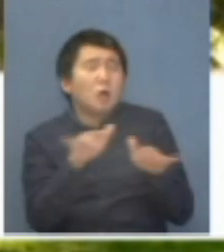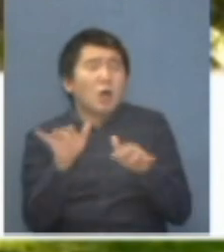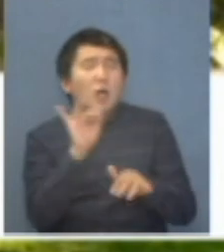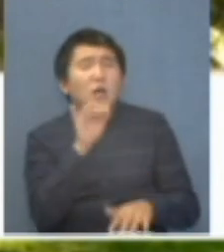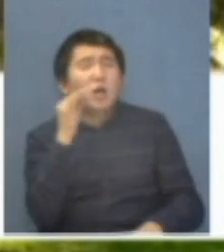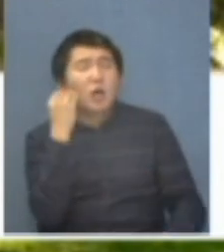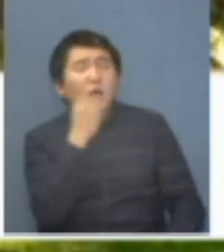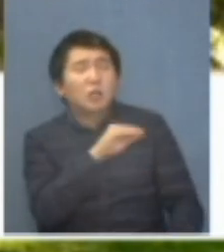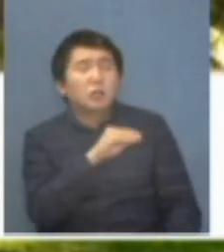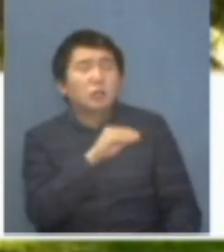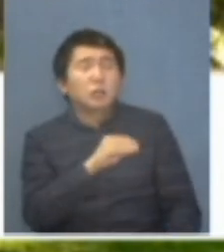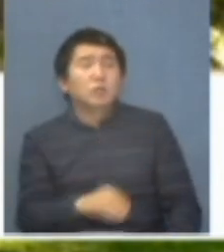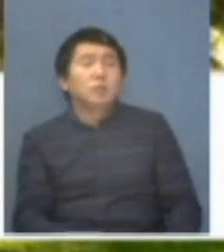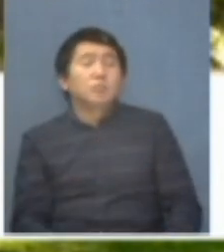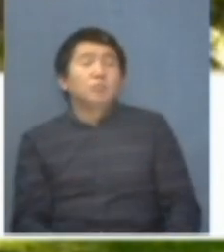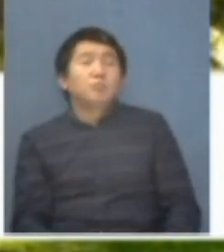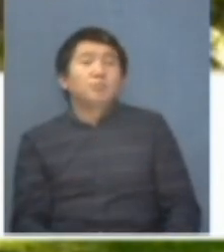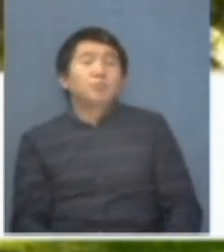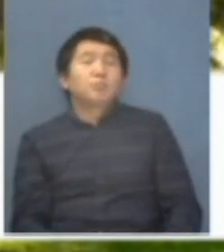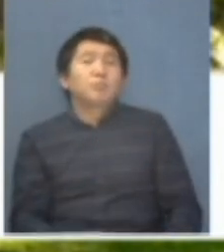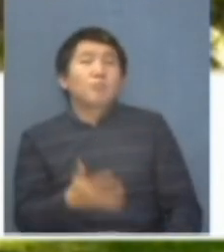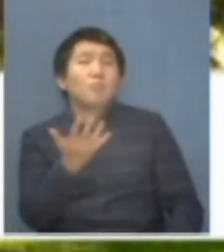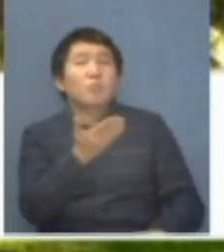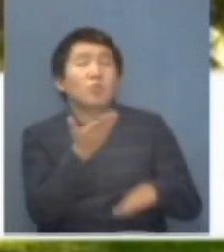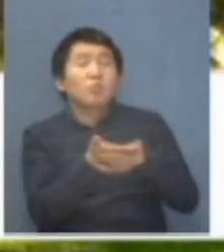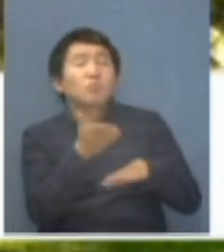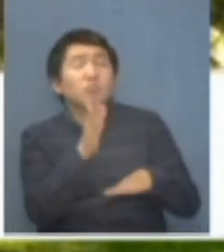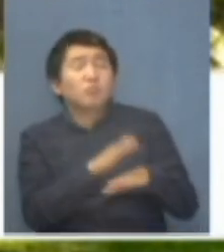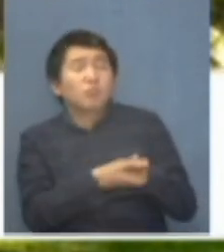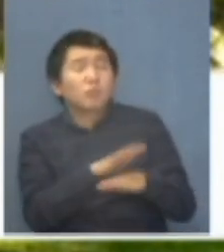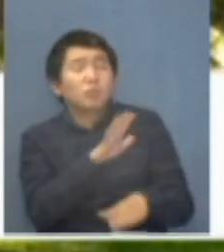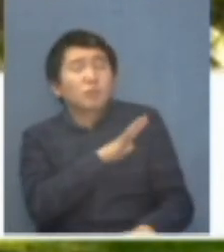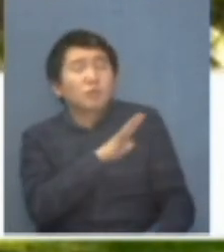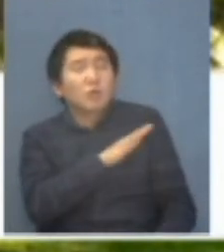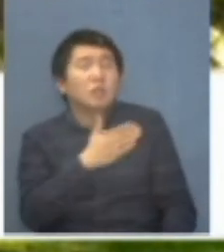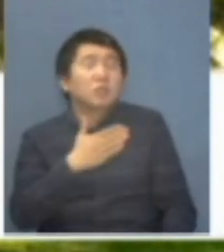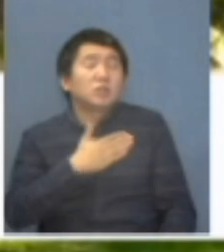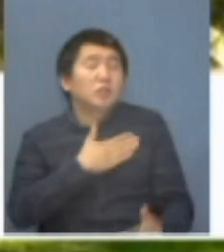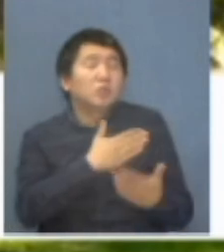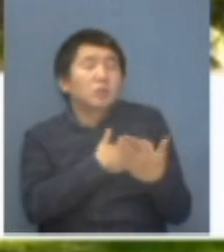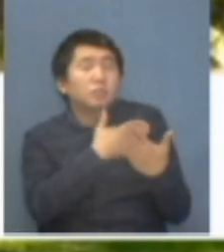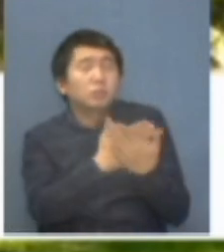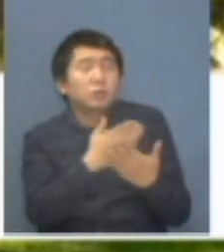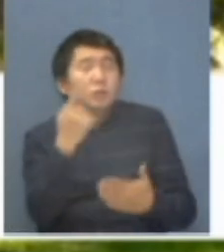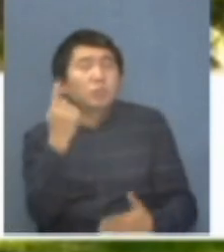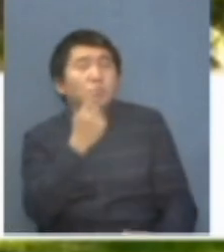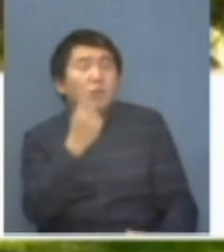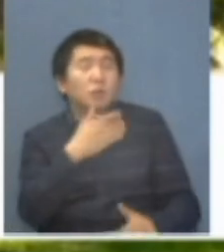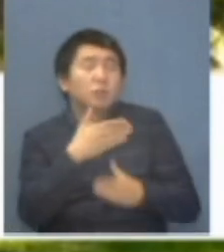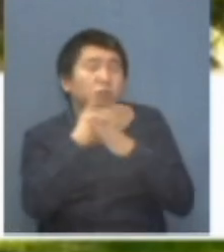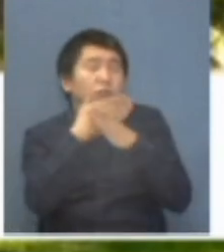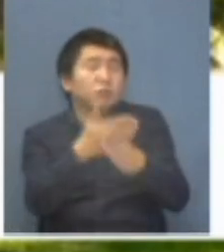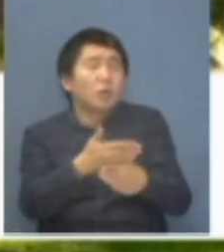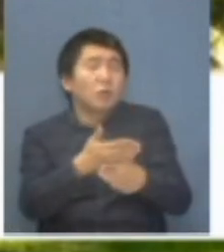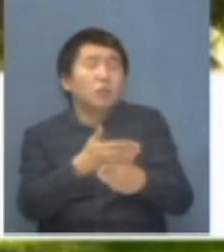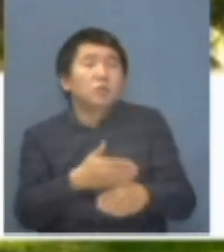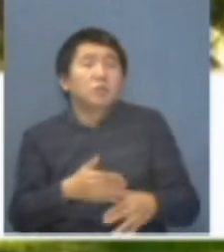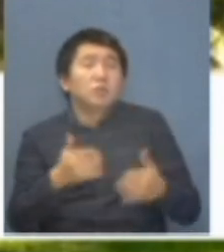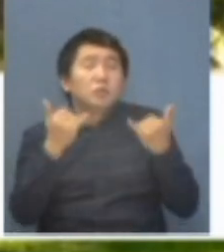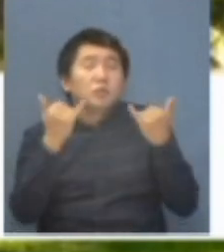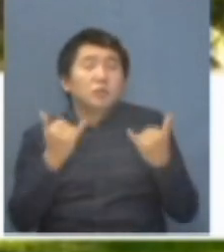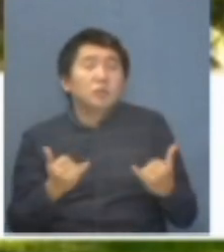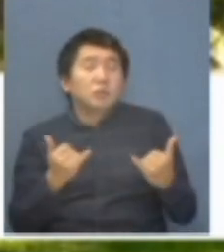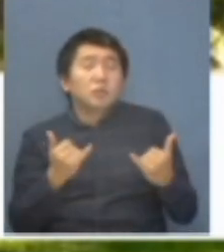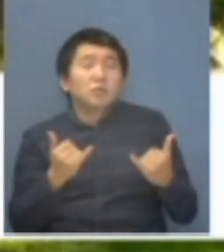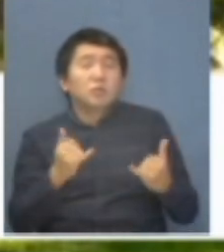передовой, когда у нас проходят какие-то сложные вещи, да, наши волонтеры первыми оказывают помощь. И сегодня вот